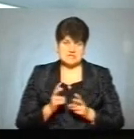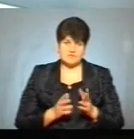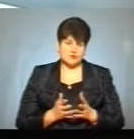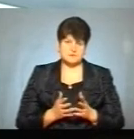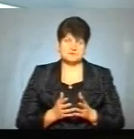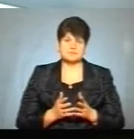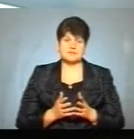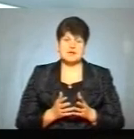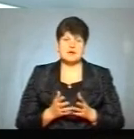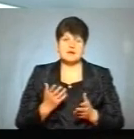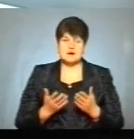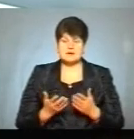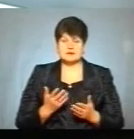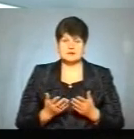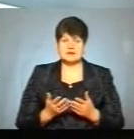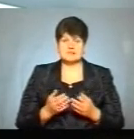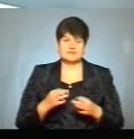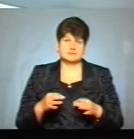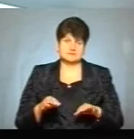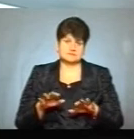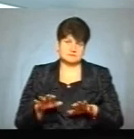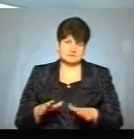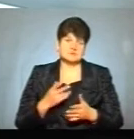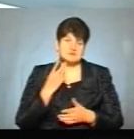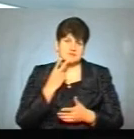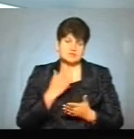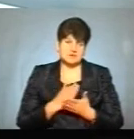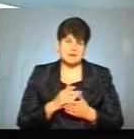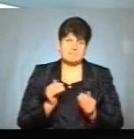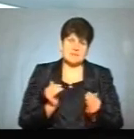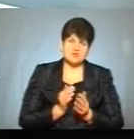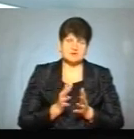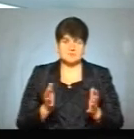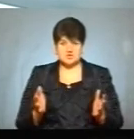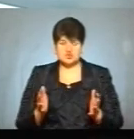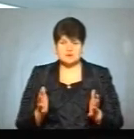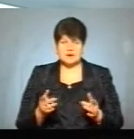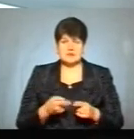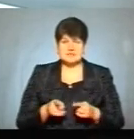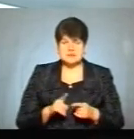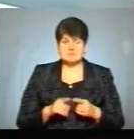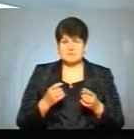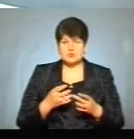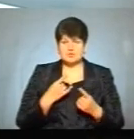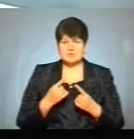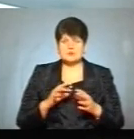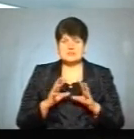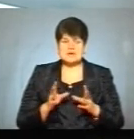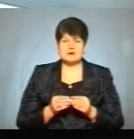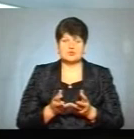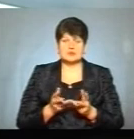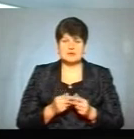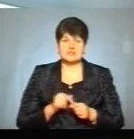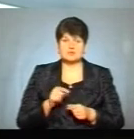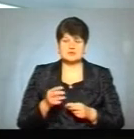переробна промисловість, але вакансії завжди є. Їх то менше, то більше, але ну, це так ми говоримо якби про загальну кількість. А тут